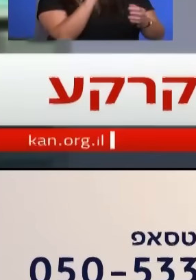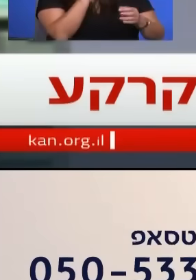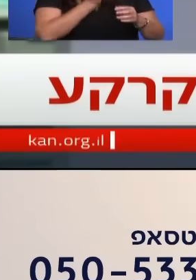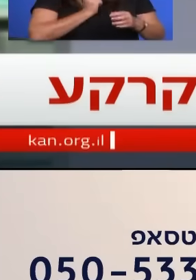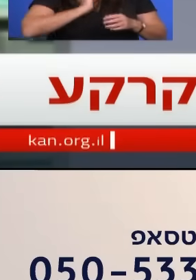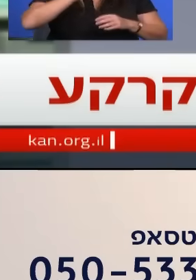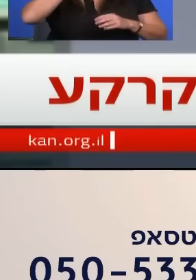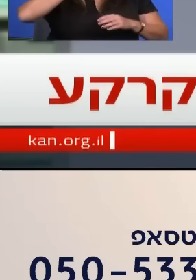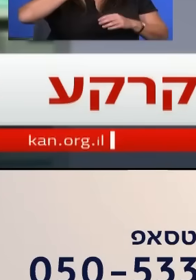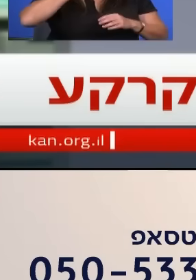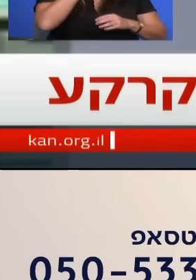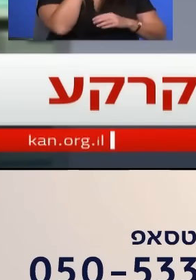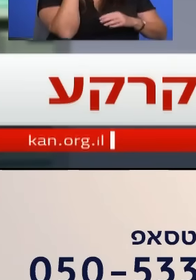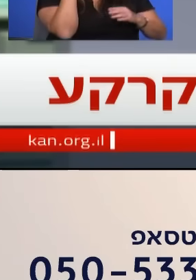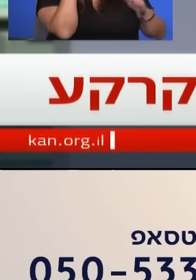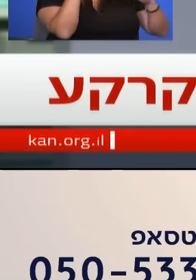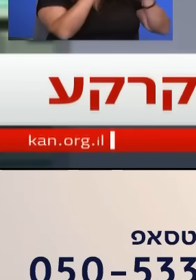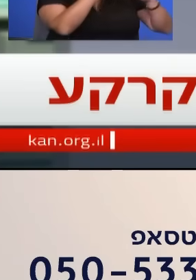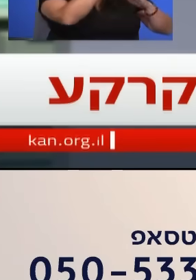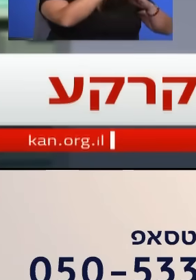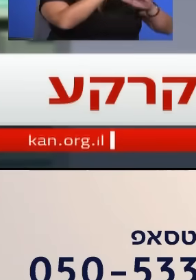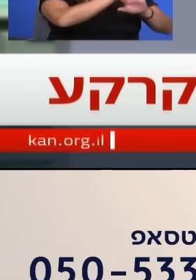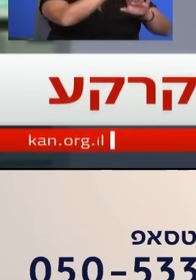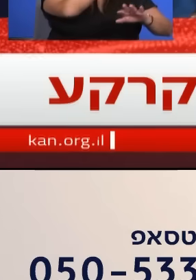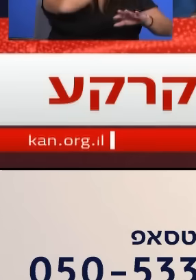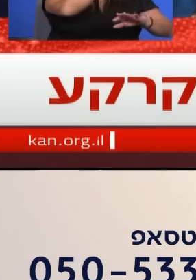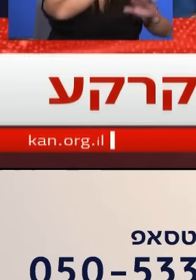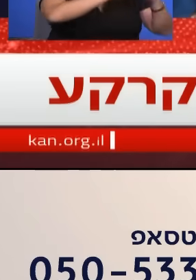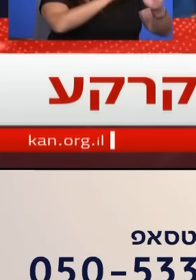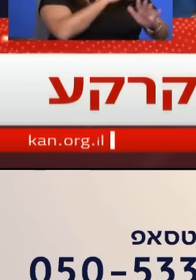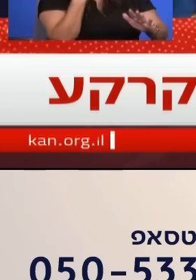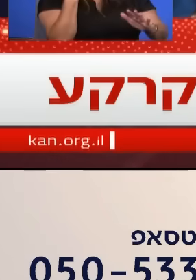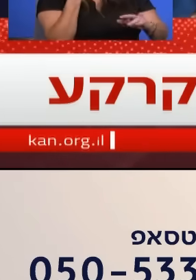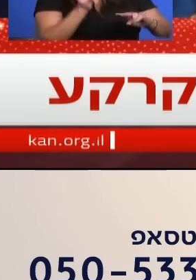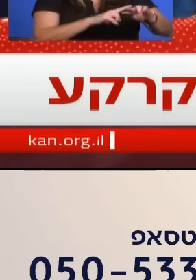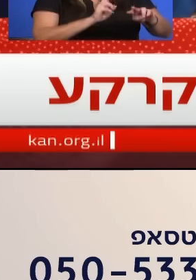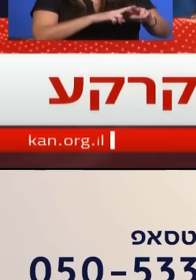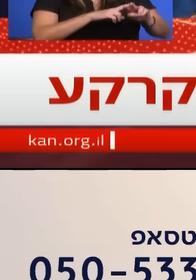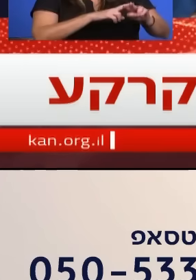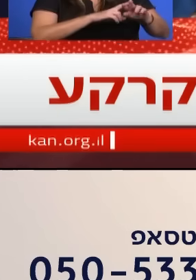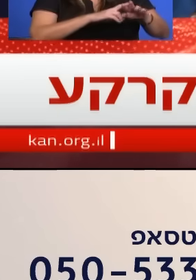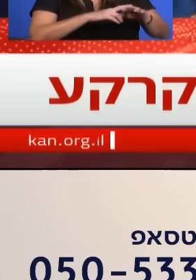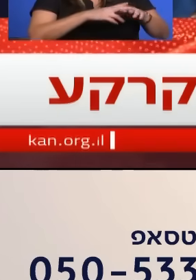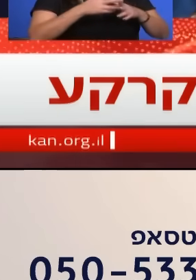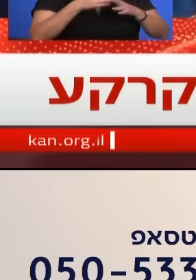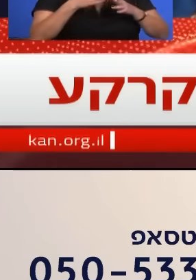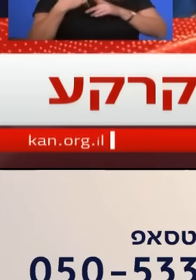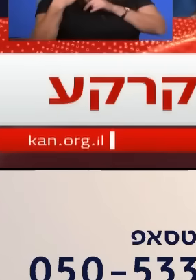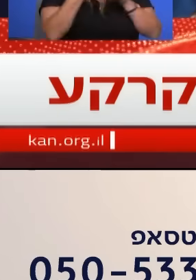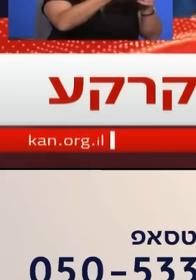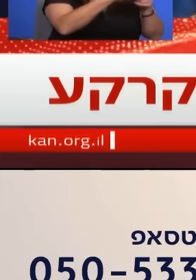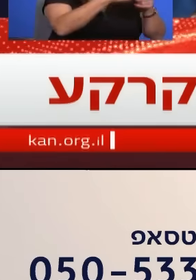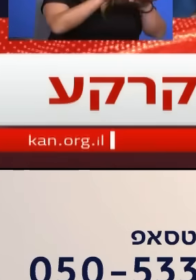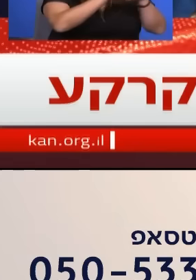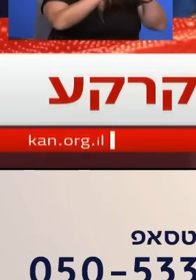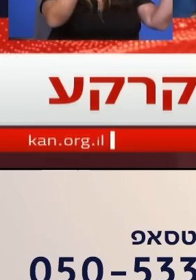פגיעה בבית בלי הקש בגג, כי המטרה היא לחסל, ואז גם ירי של חימוש מכלי טייס של חיל האוויר